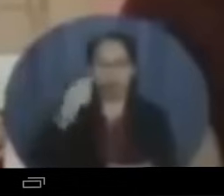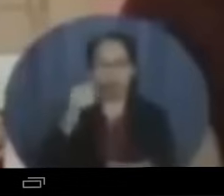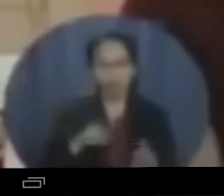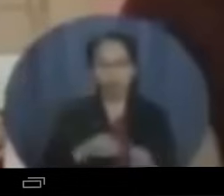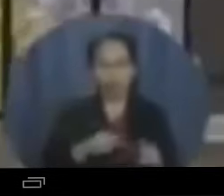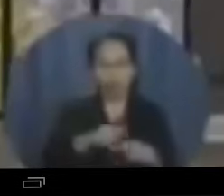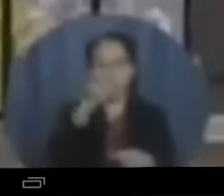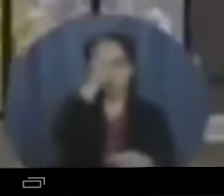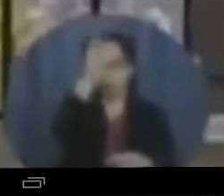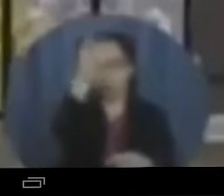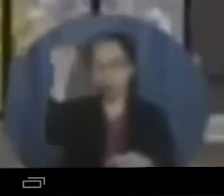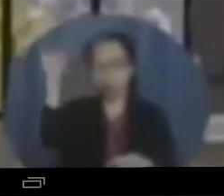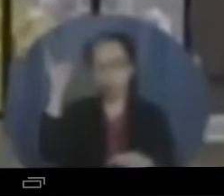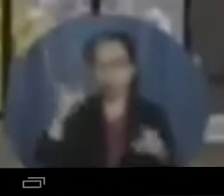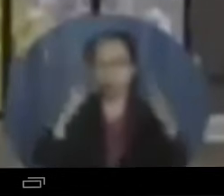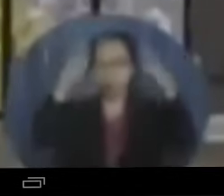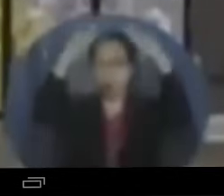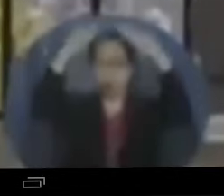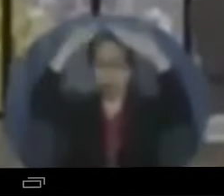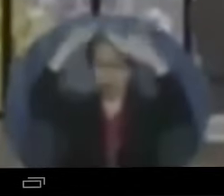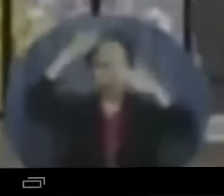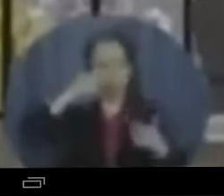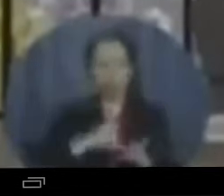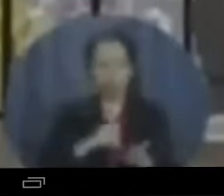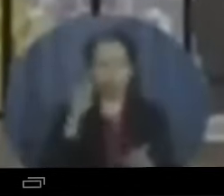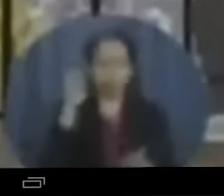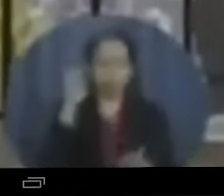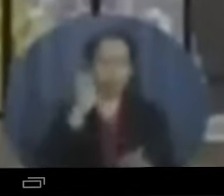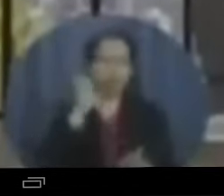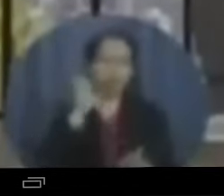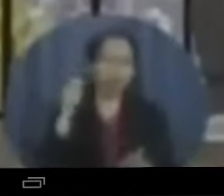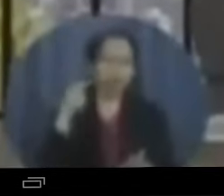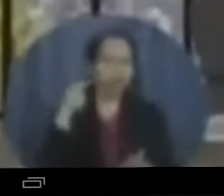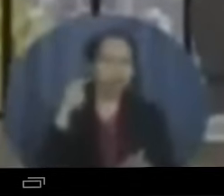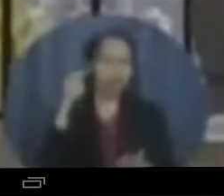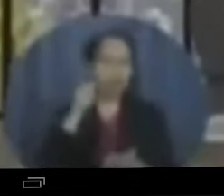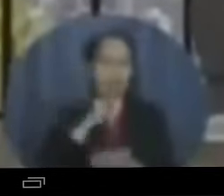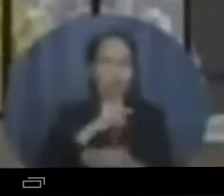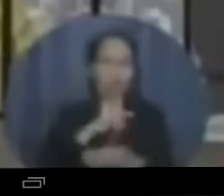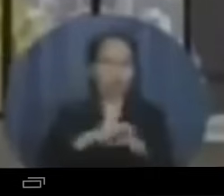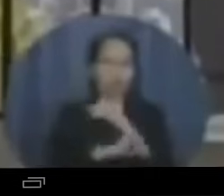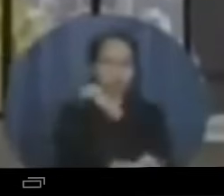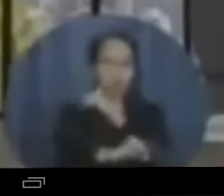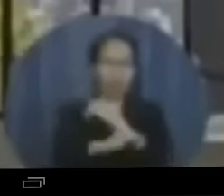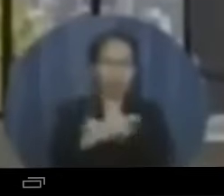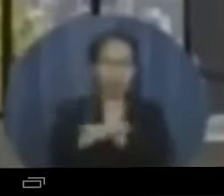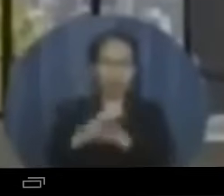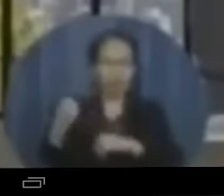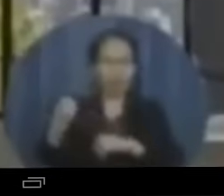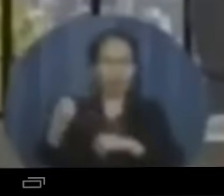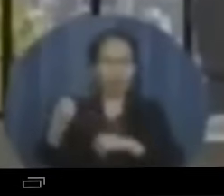may paliwanag na umpisa niyan, si Ellen G. White. Si Manalo kasi, naging miyembro